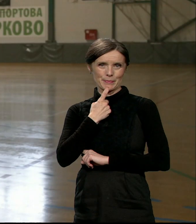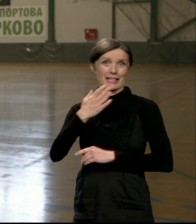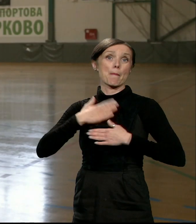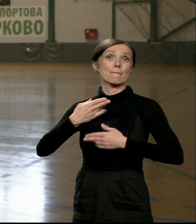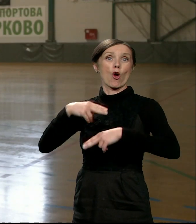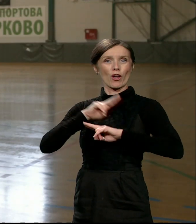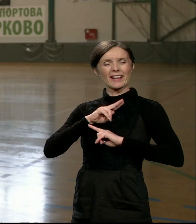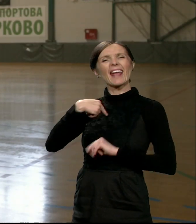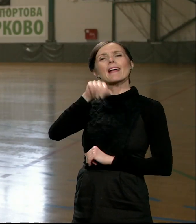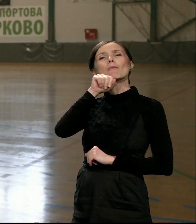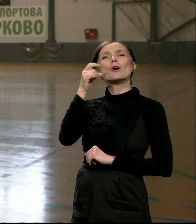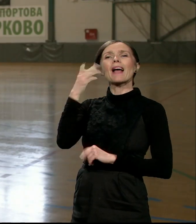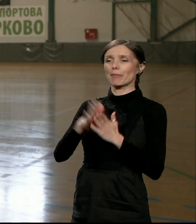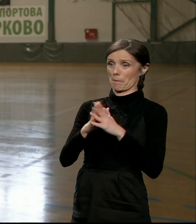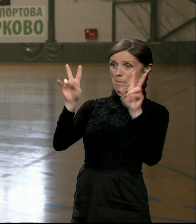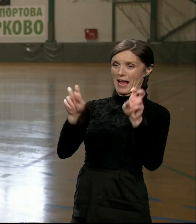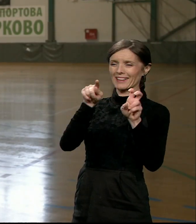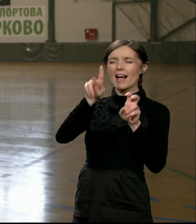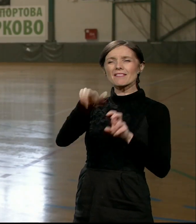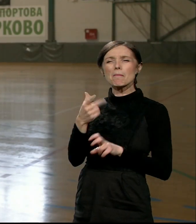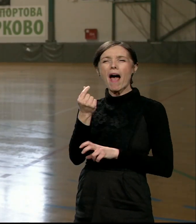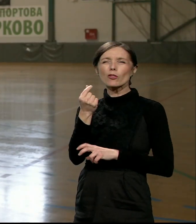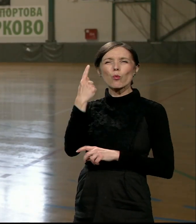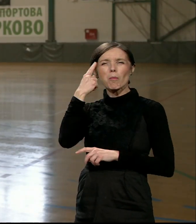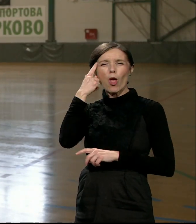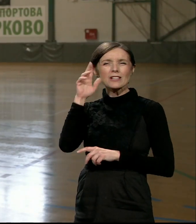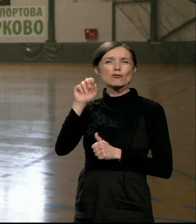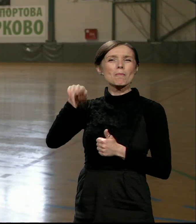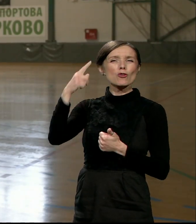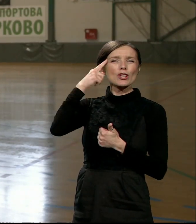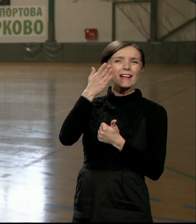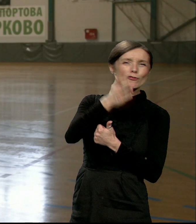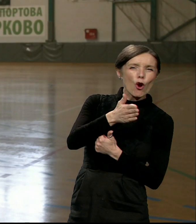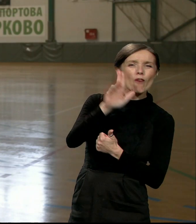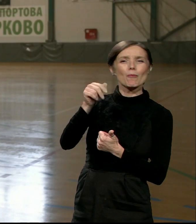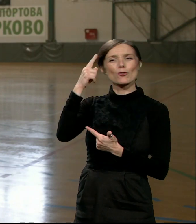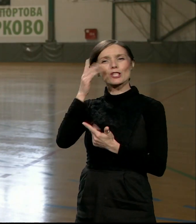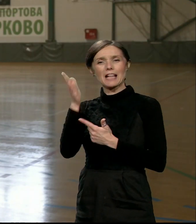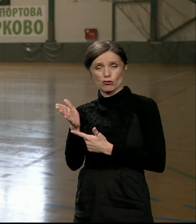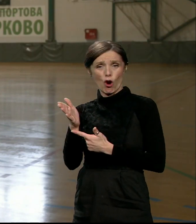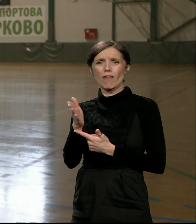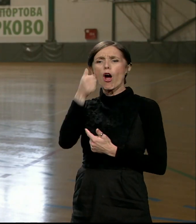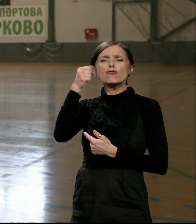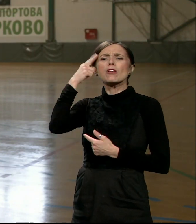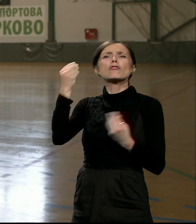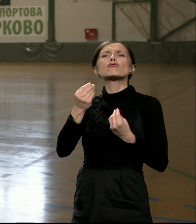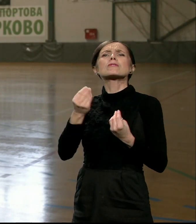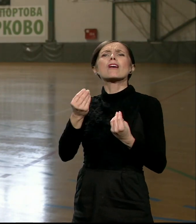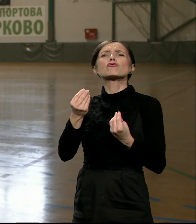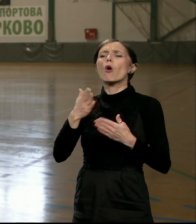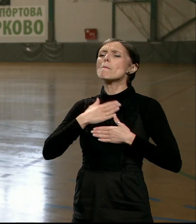koje imaju neko duplo značenje, da kažem. I značenje bi bilo da svako treba da dobije